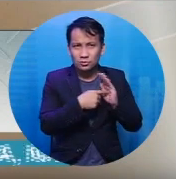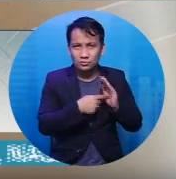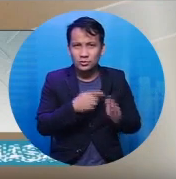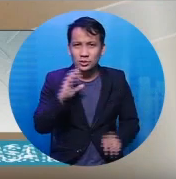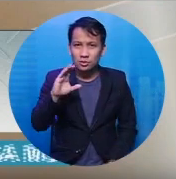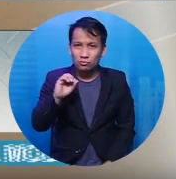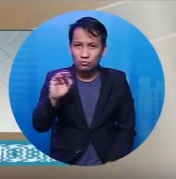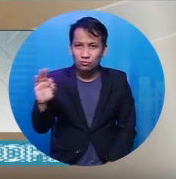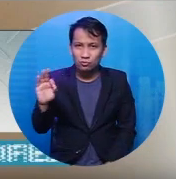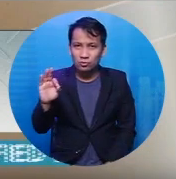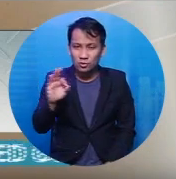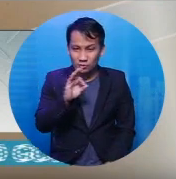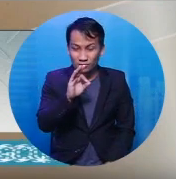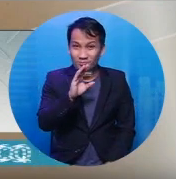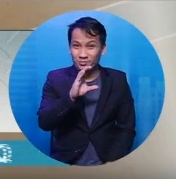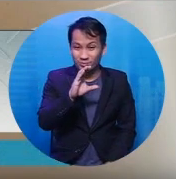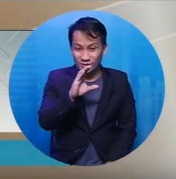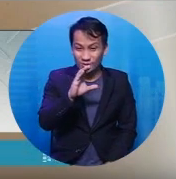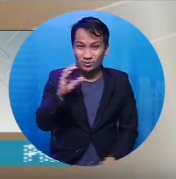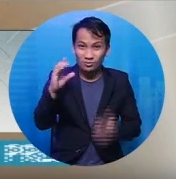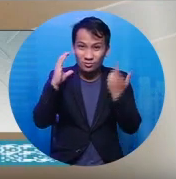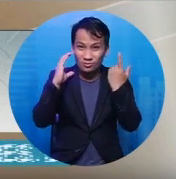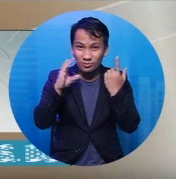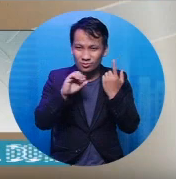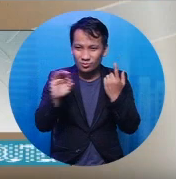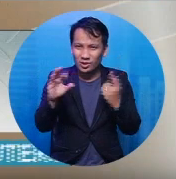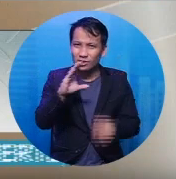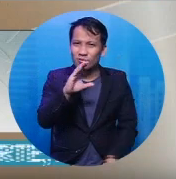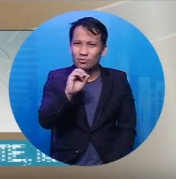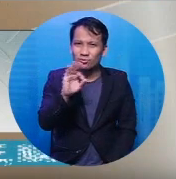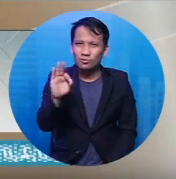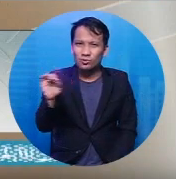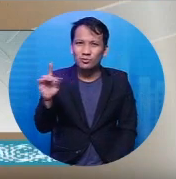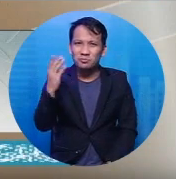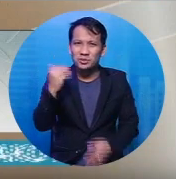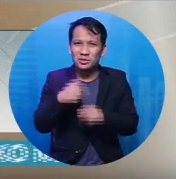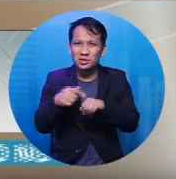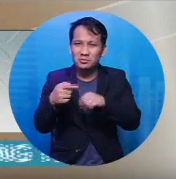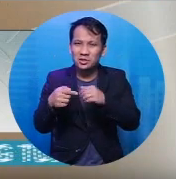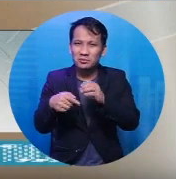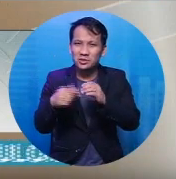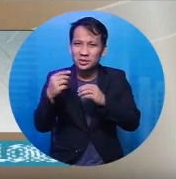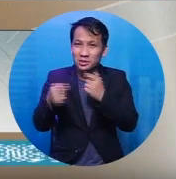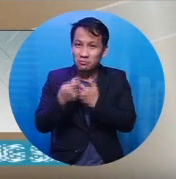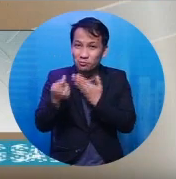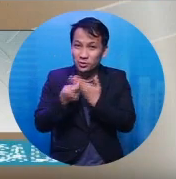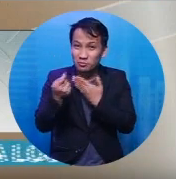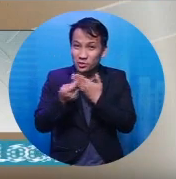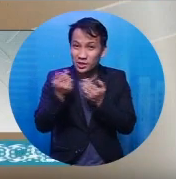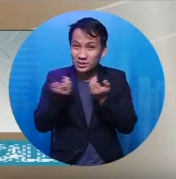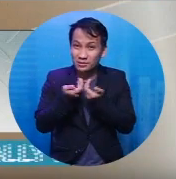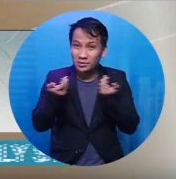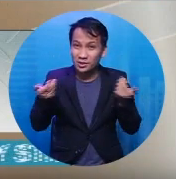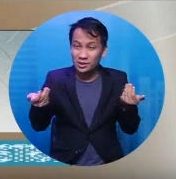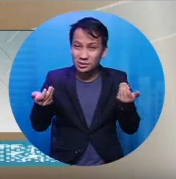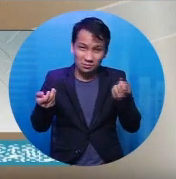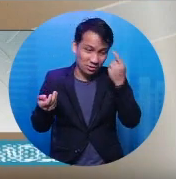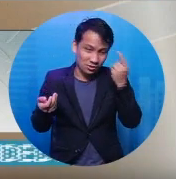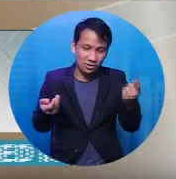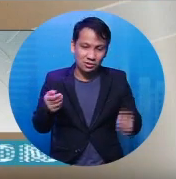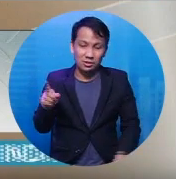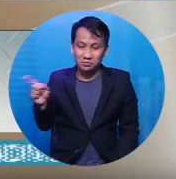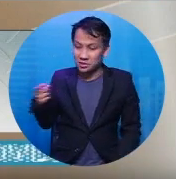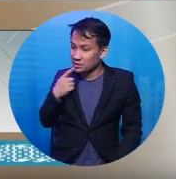ni Ma'am Evelyn? Hindi, ang una kasi, idol, sabi niya sa akin, ano, mag-ipag-iwalay. O,